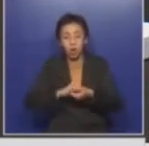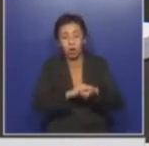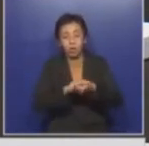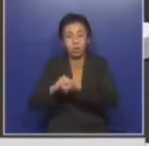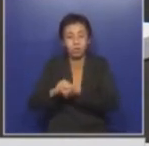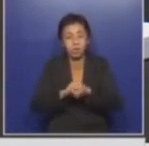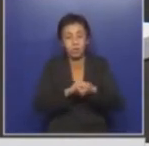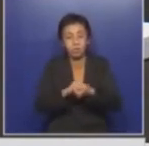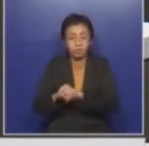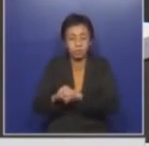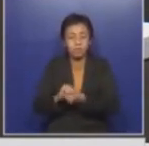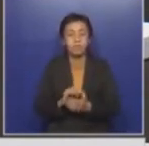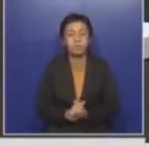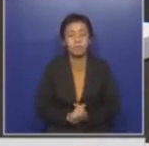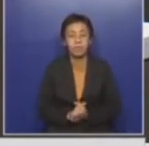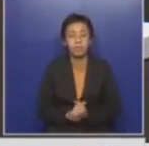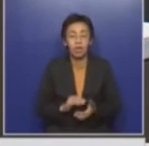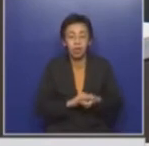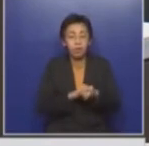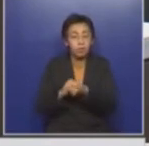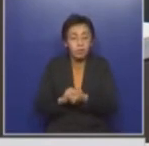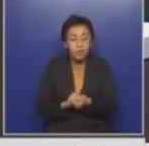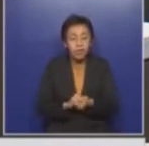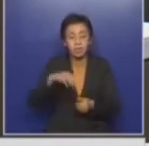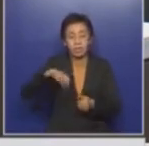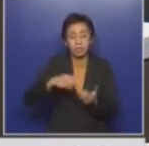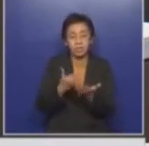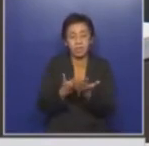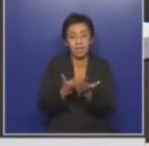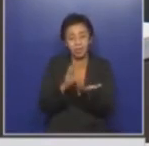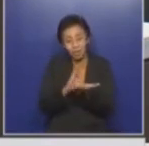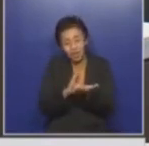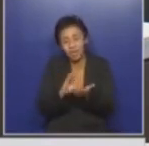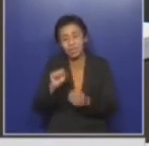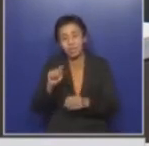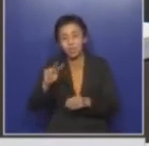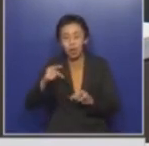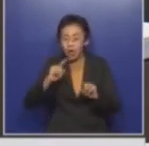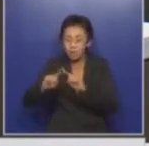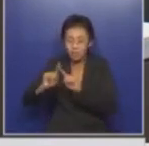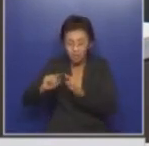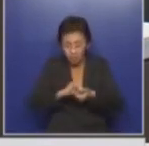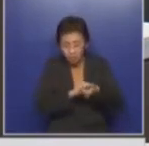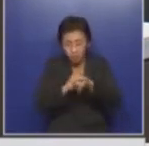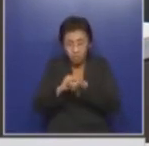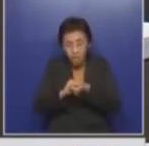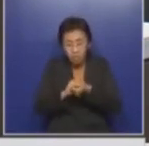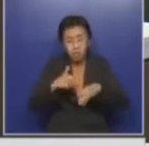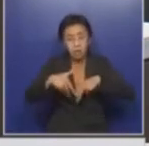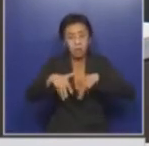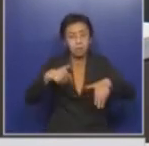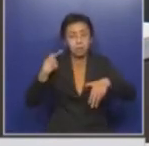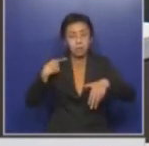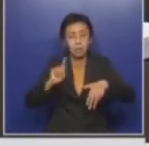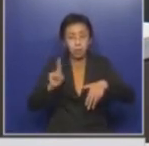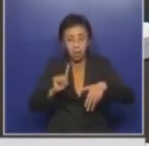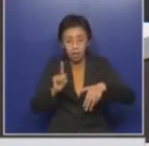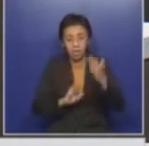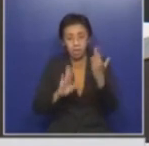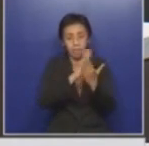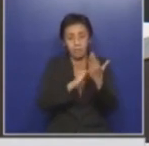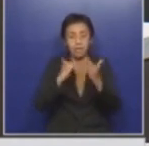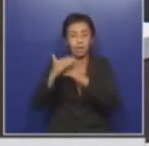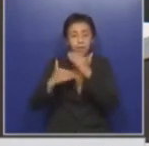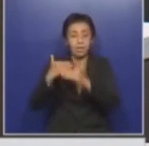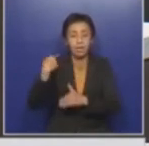ภาแห่งนี้ว่าการใช้งบประมาณของประเทศประชาชนได้อะไรบ้างและตอบกันให้ชัดๆแล้วถ้าเป็นอย่างนี้ผมเชื่อ